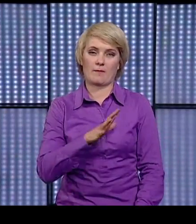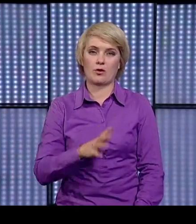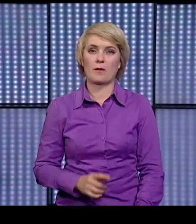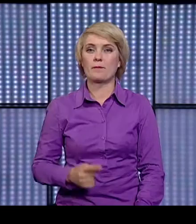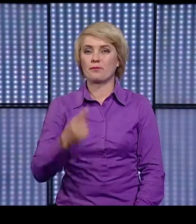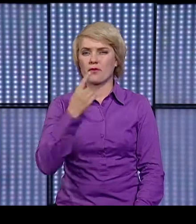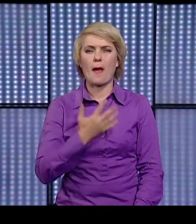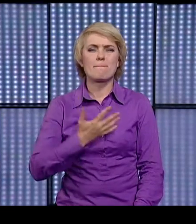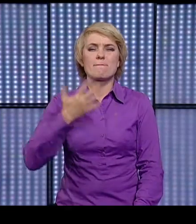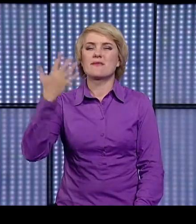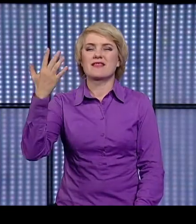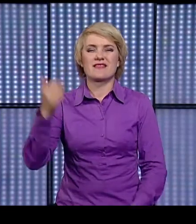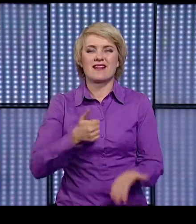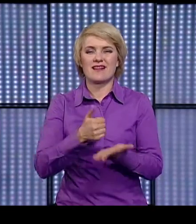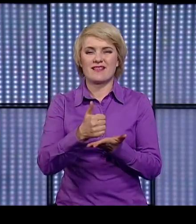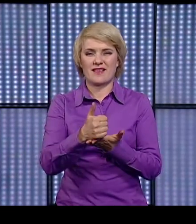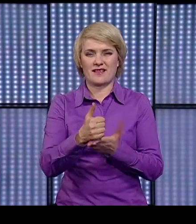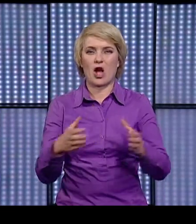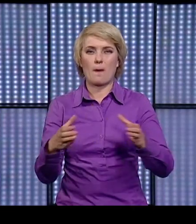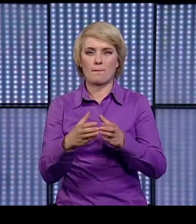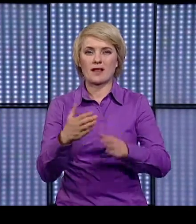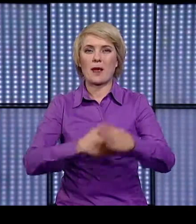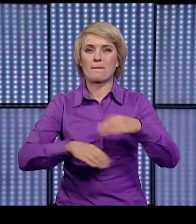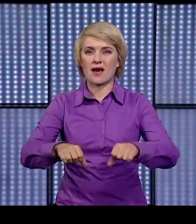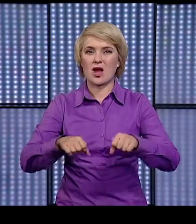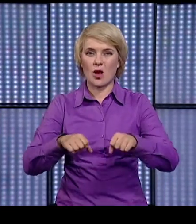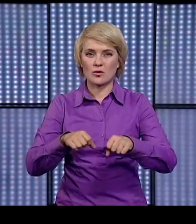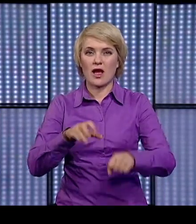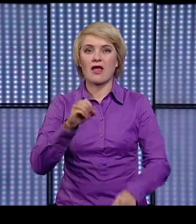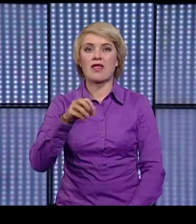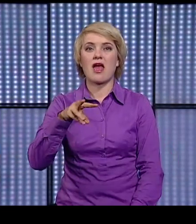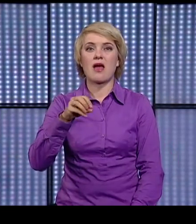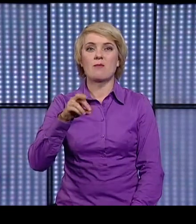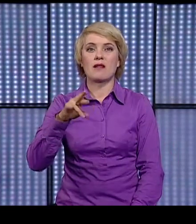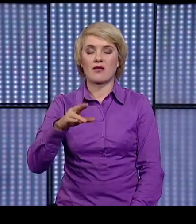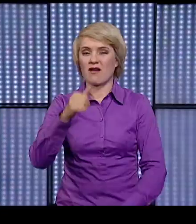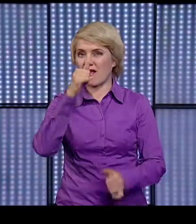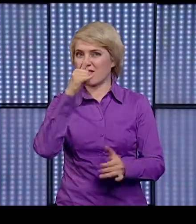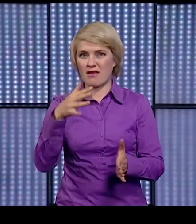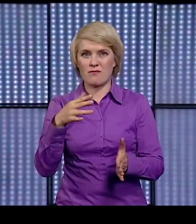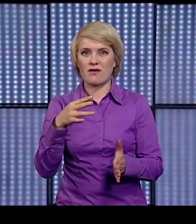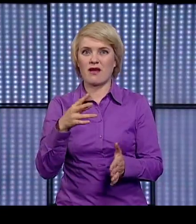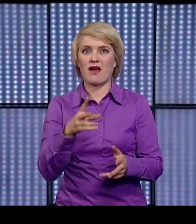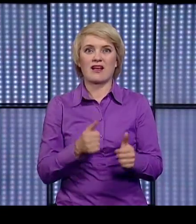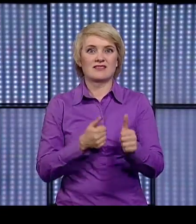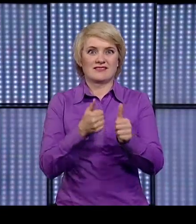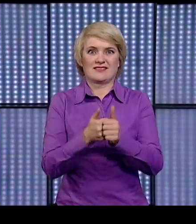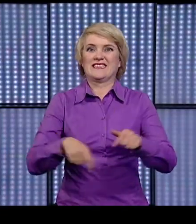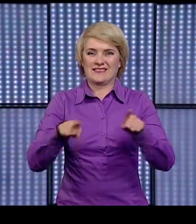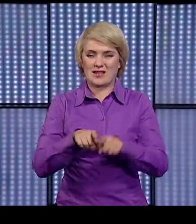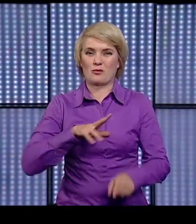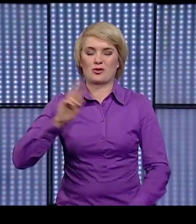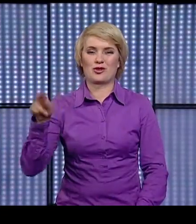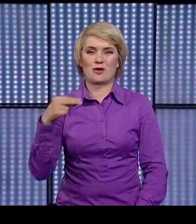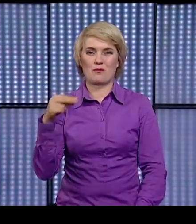команди параканоїстів Сергій Ємельянов просто не міг не підтримати почин Лагутенко ніяким іншим чином, як стати чемпіоном ігор. Ще